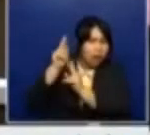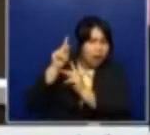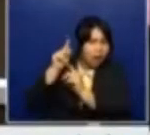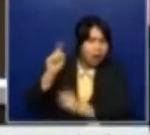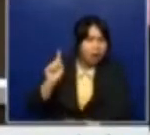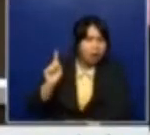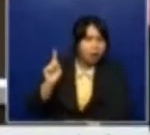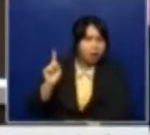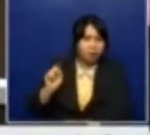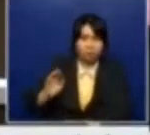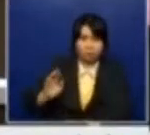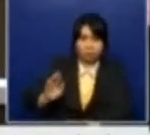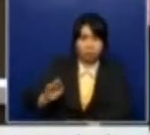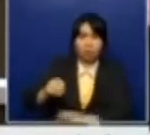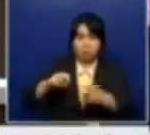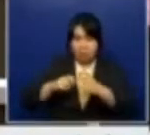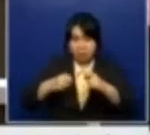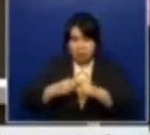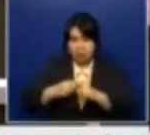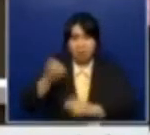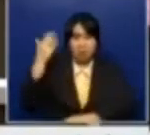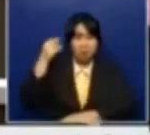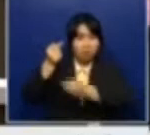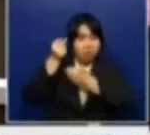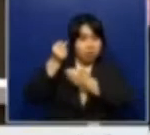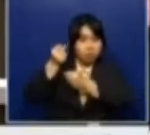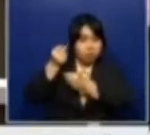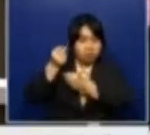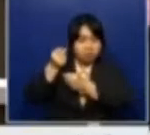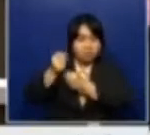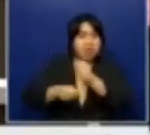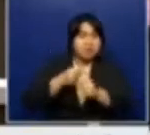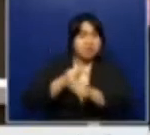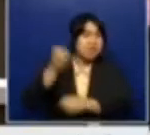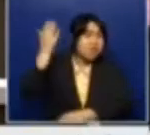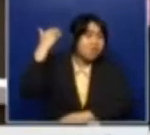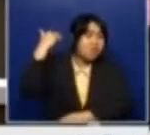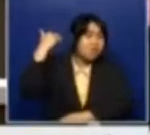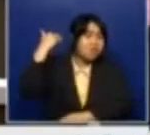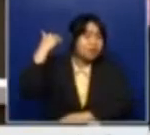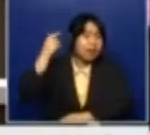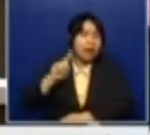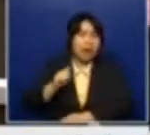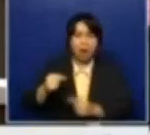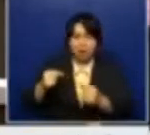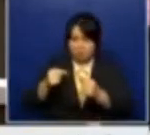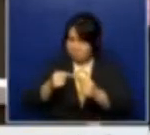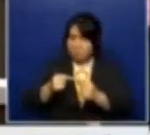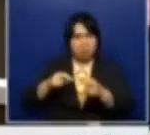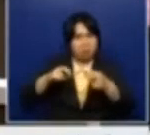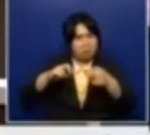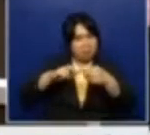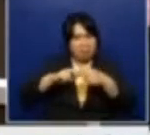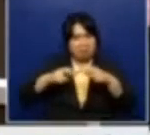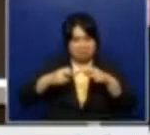องกับปัญหาในการชุมนุมนะครับเราเรียกว่าตอนนั้นเป็นมหาวิปโยคที่เกิด